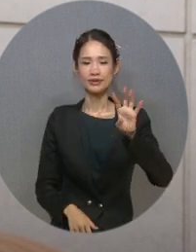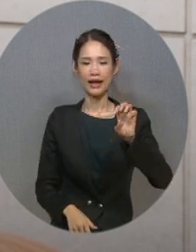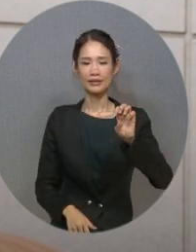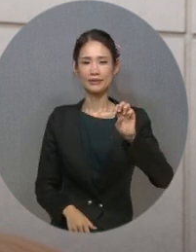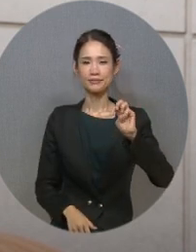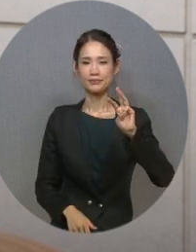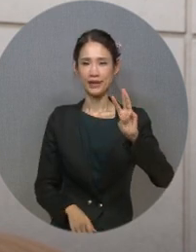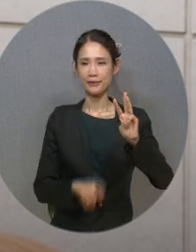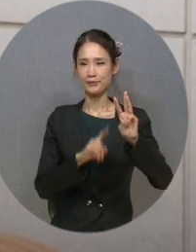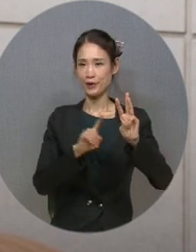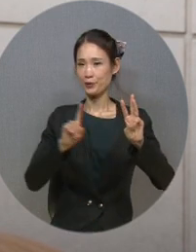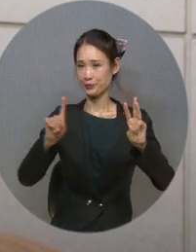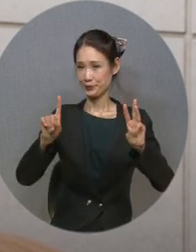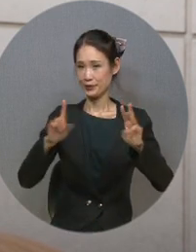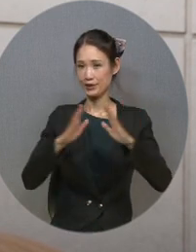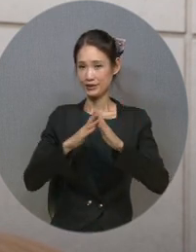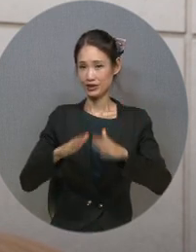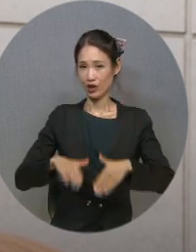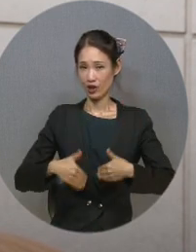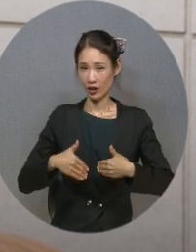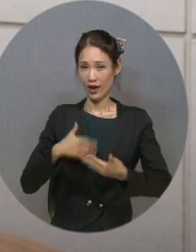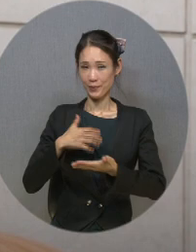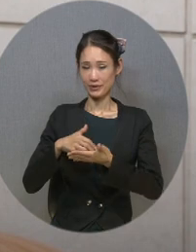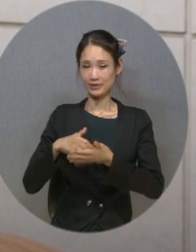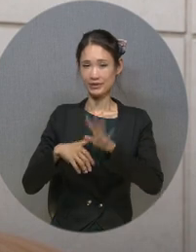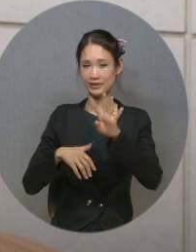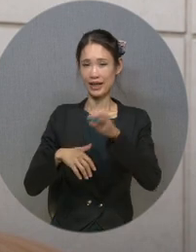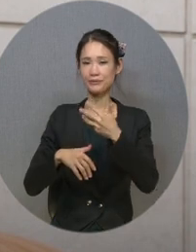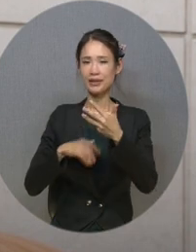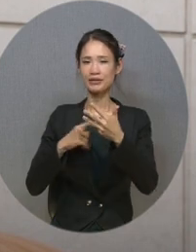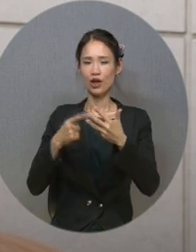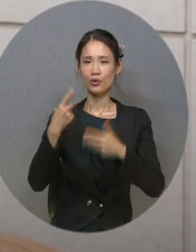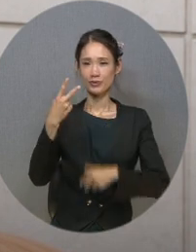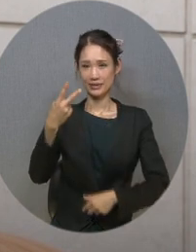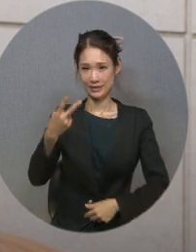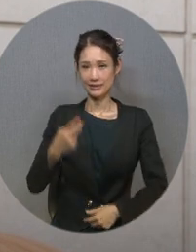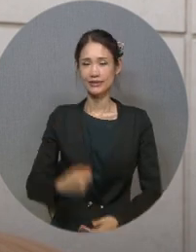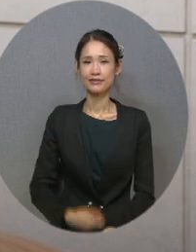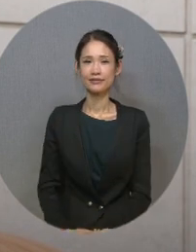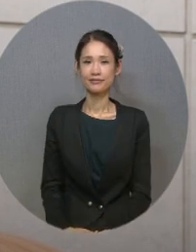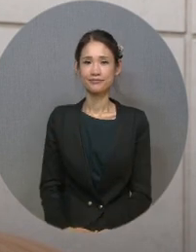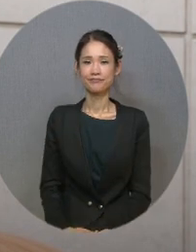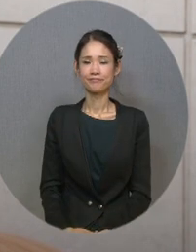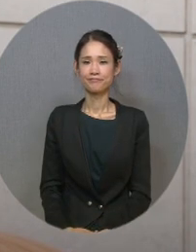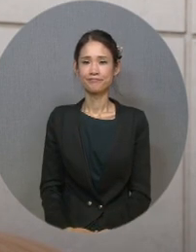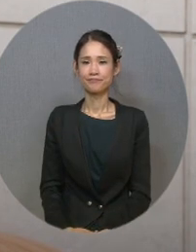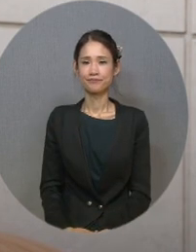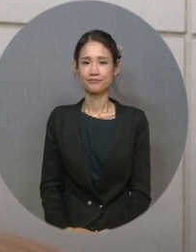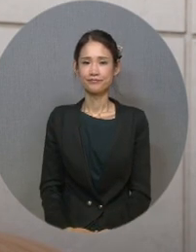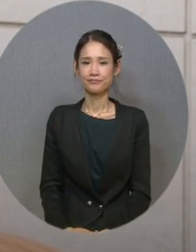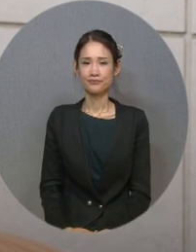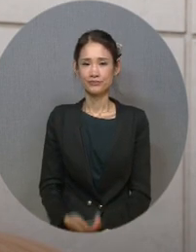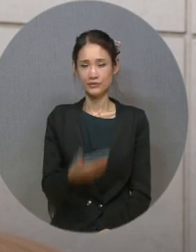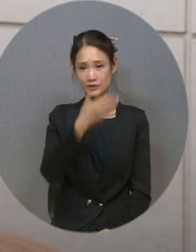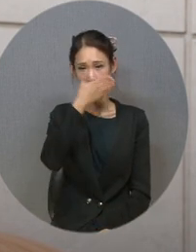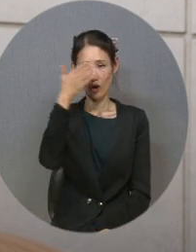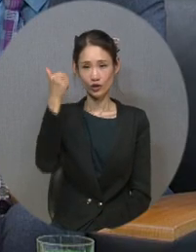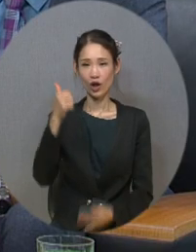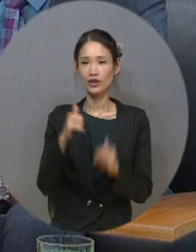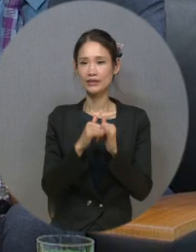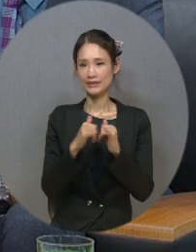43.1세입니다. 예. 전남 평균은 48.2세입니다. 네네. 예, 그리고 또 청년 인구의